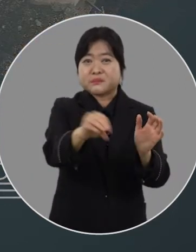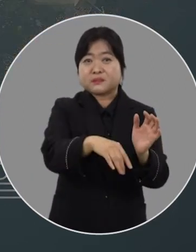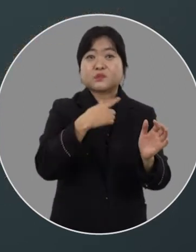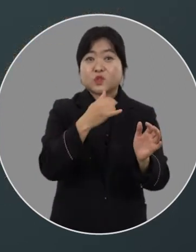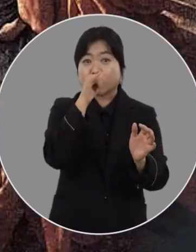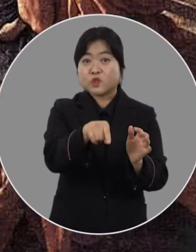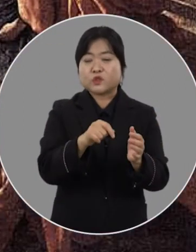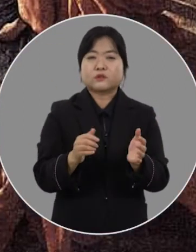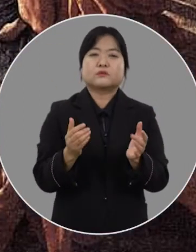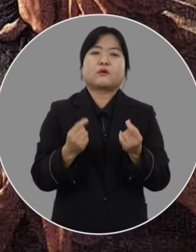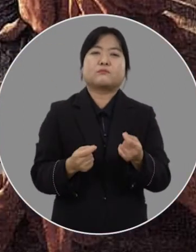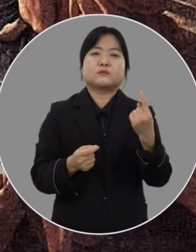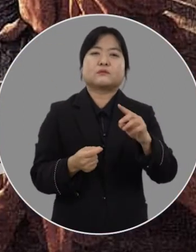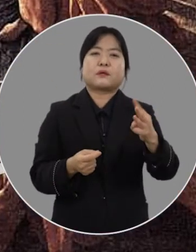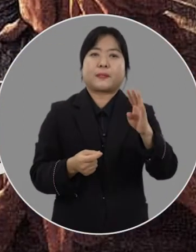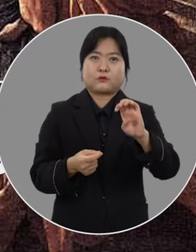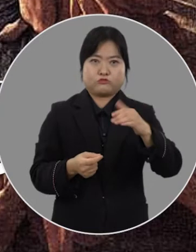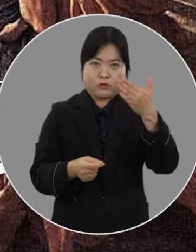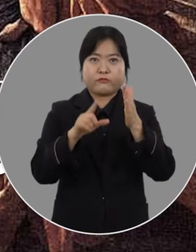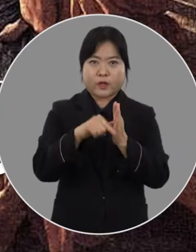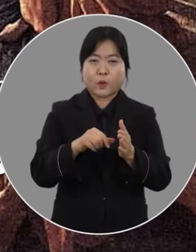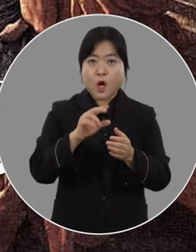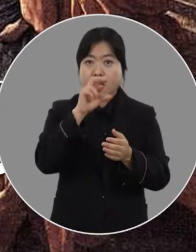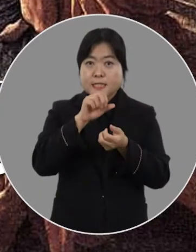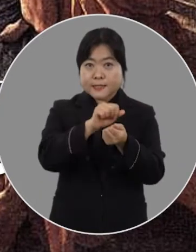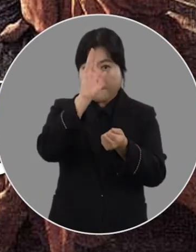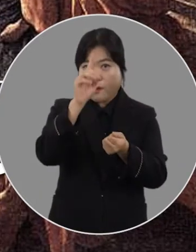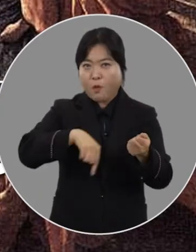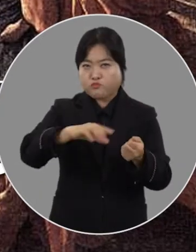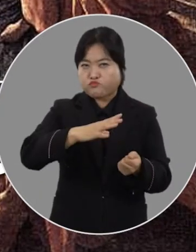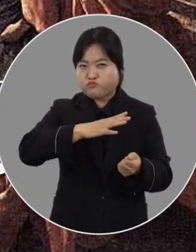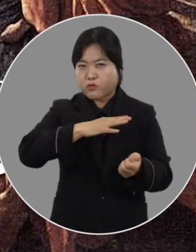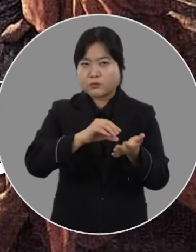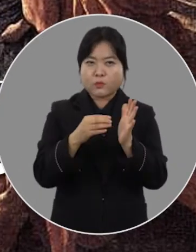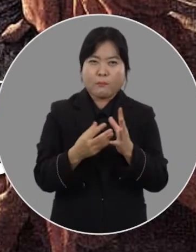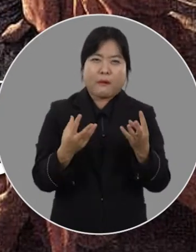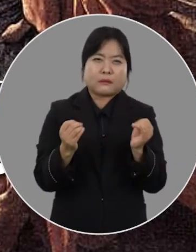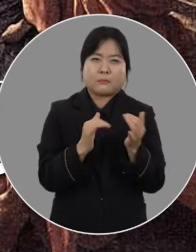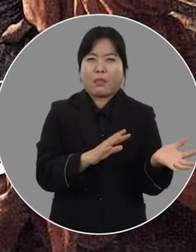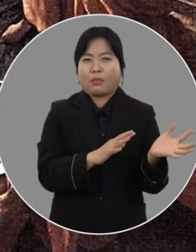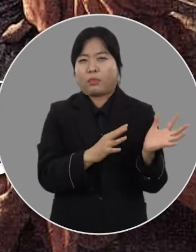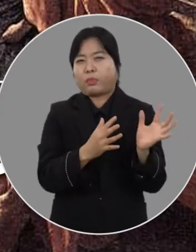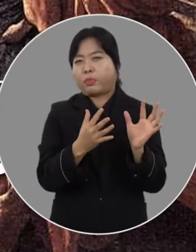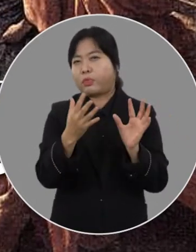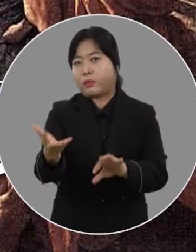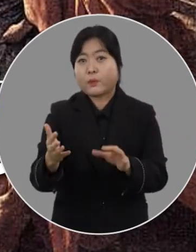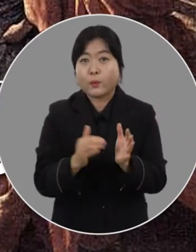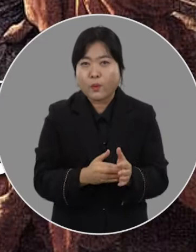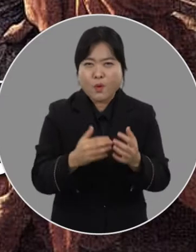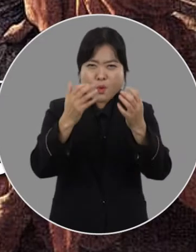있었는데 1349년에 이러한 흑사병은 그러한 무시무시한 정도의 많은 사람들을 죽음으로